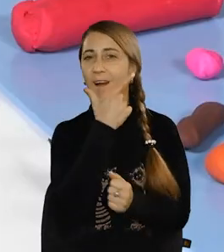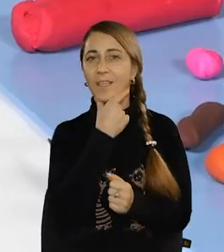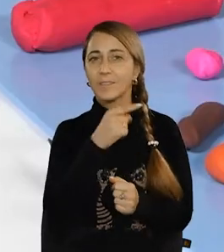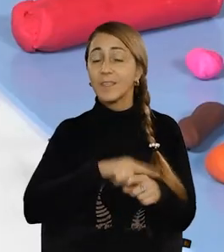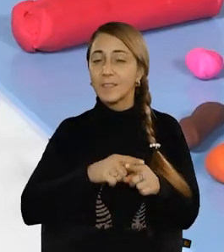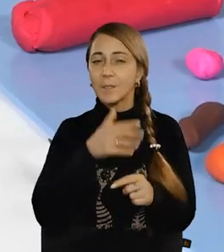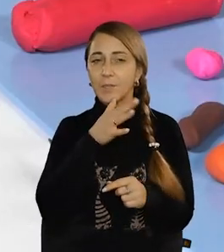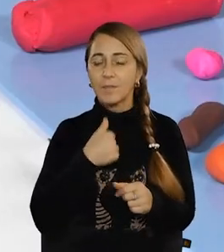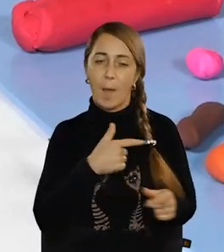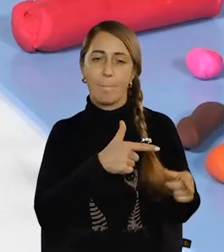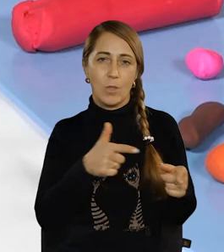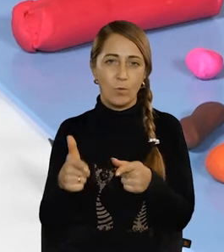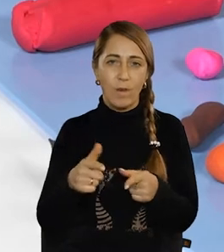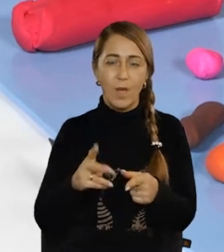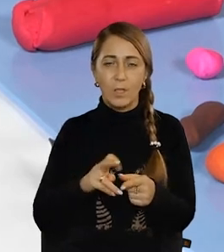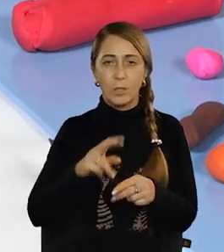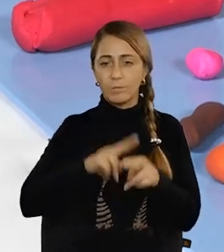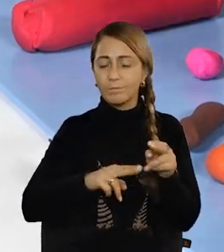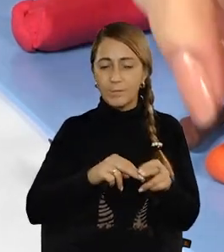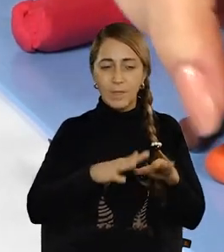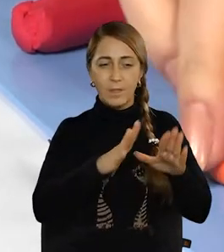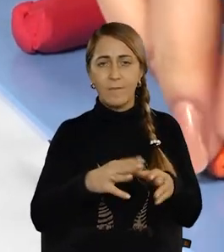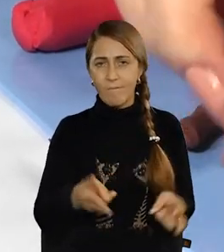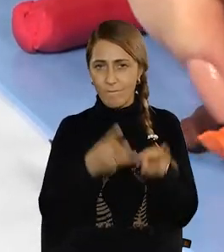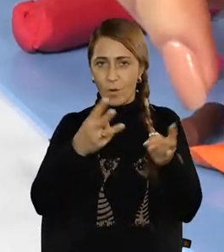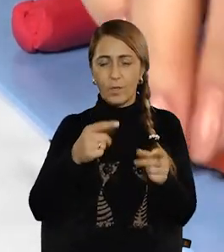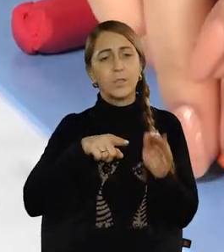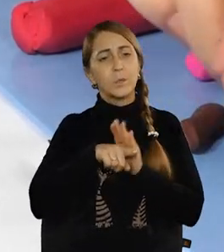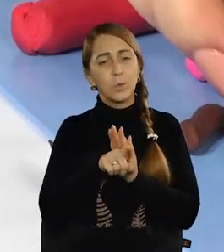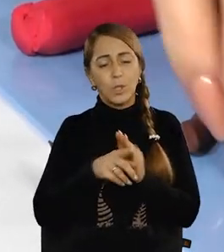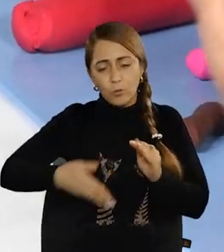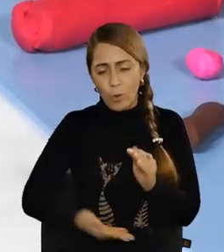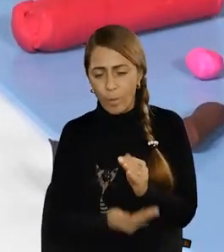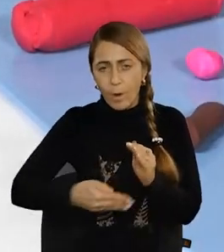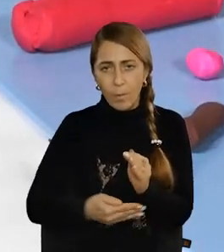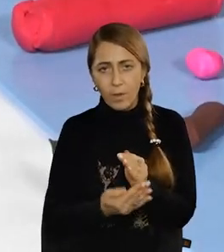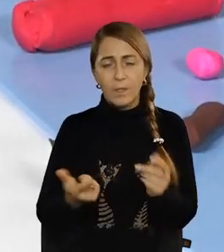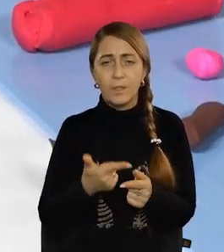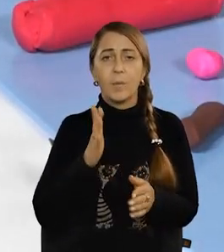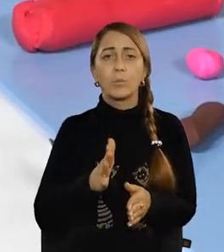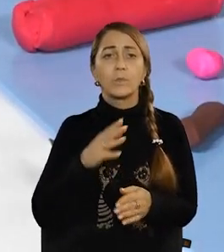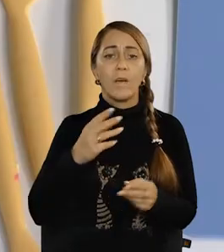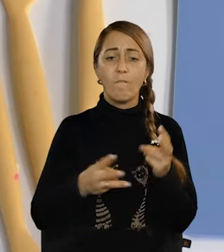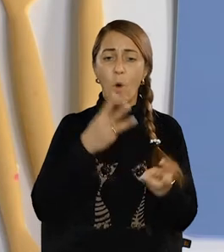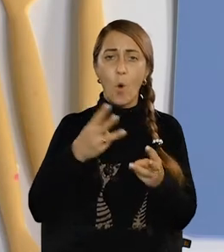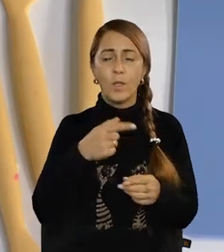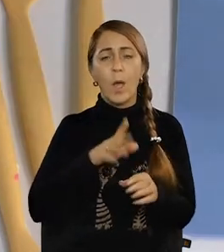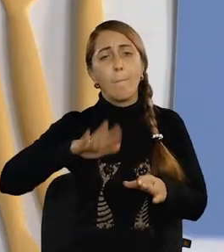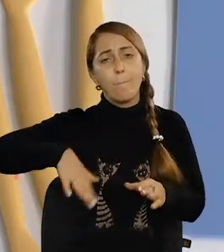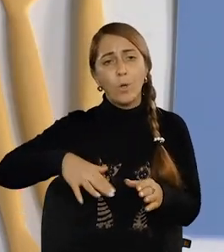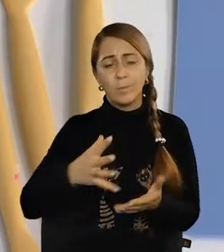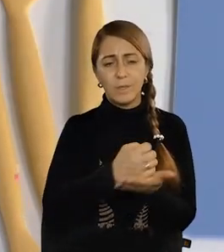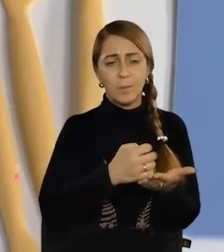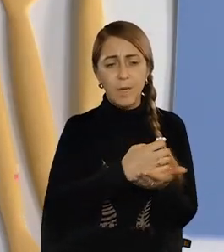часом я підготувався до розкладання багаття. Спочатку обкопав місцину, де має бути вогнище, потім зібрав